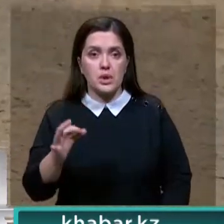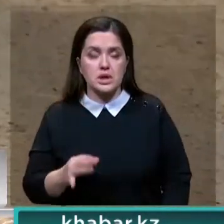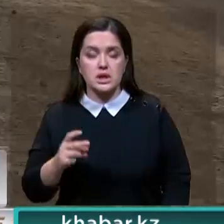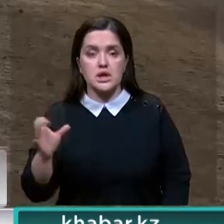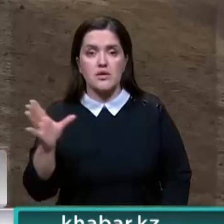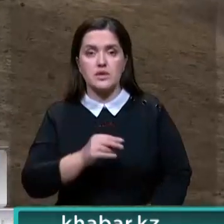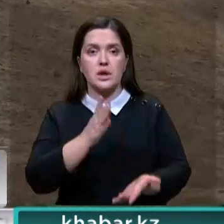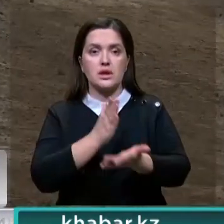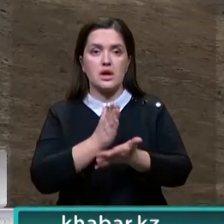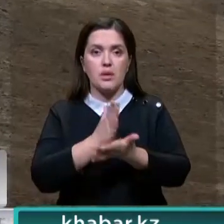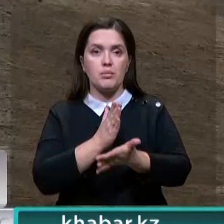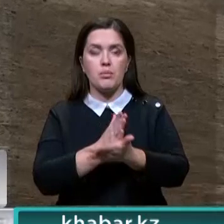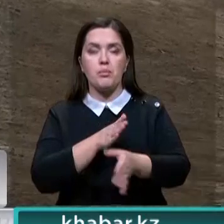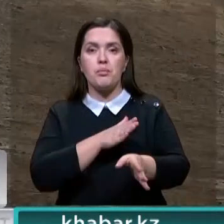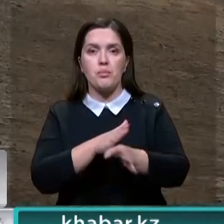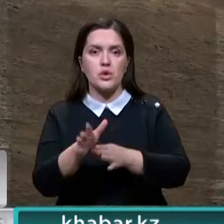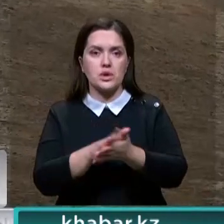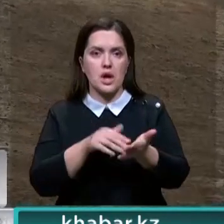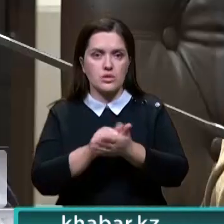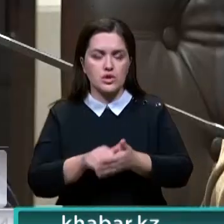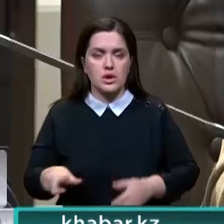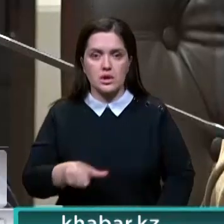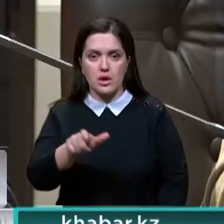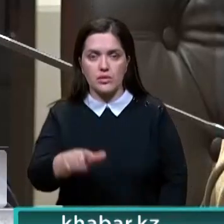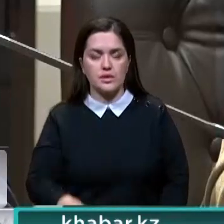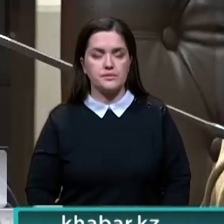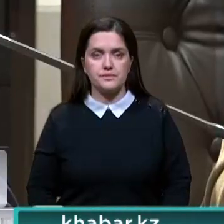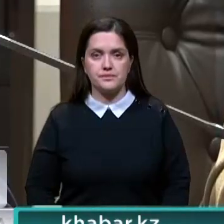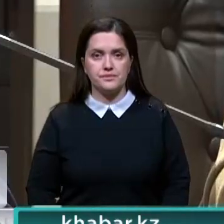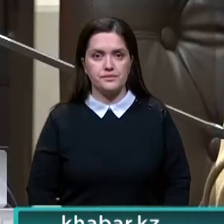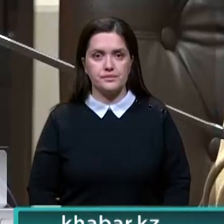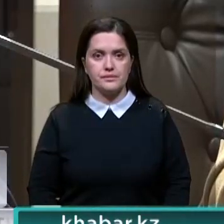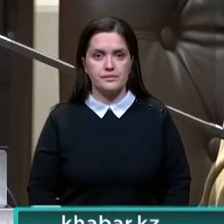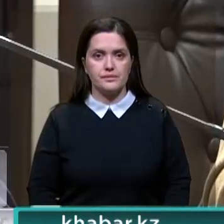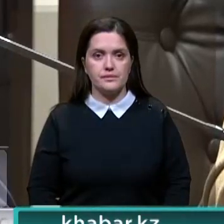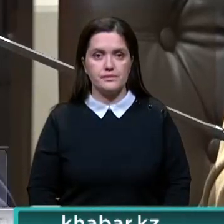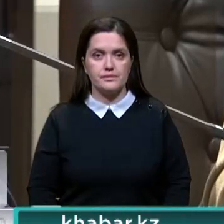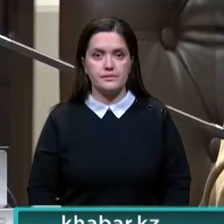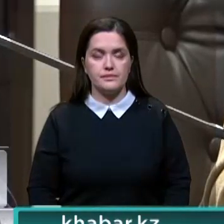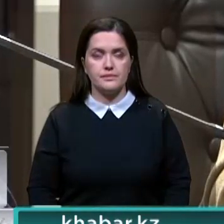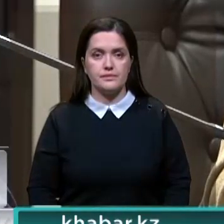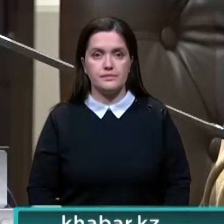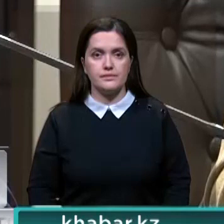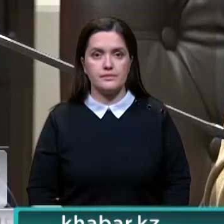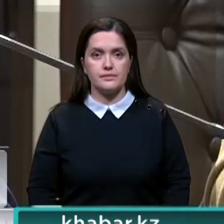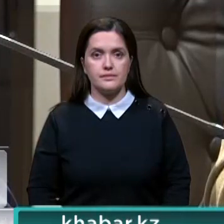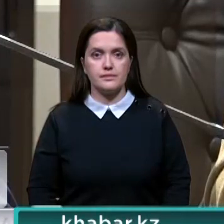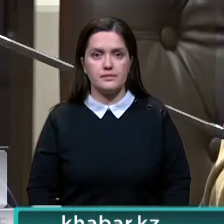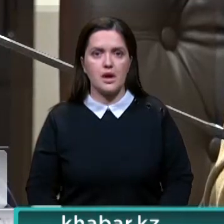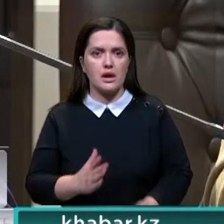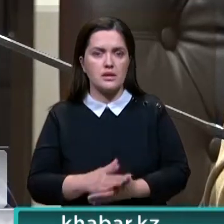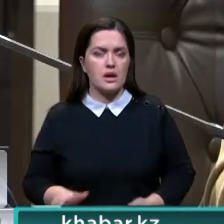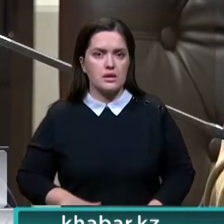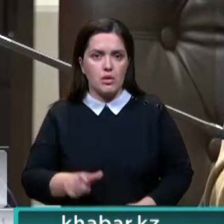всех направлениях имеются почти полностью разрушенные участки. Есть такие улицы, где проехать невозможно. Это